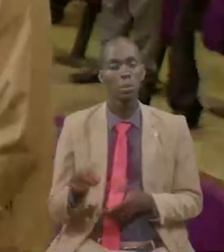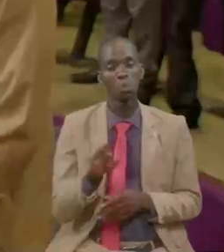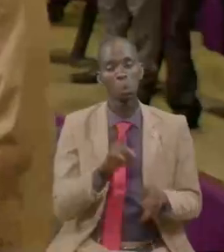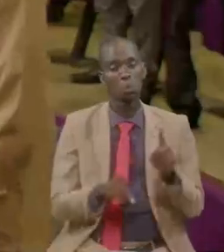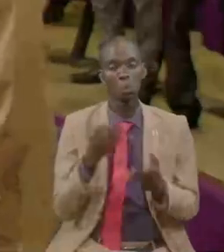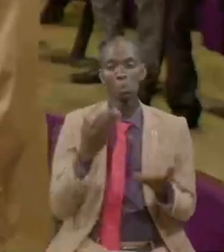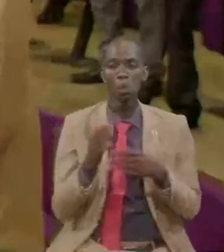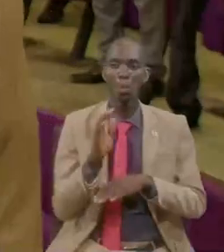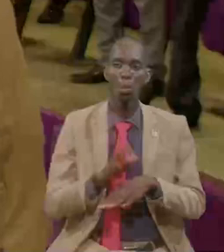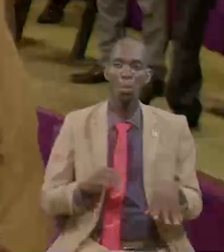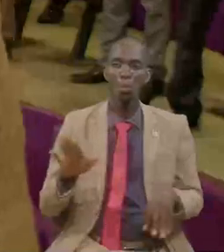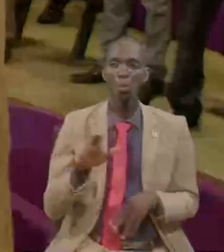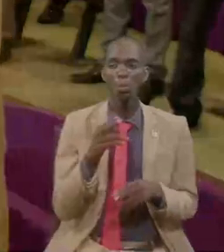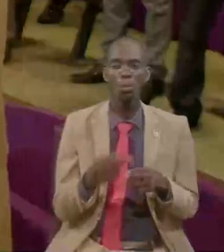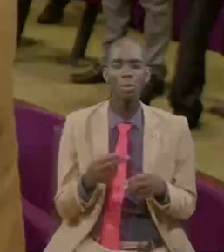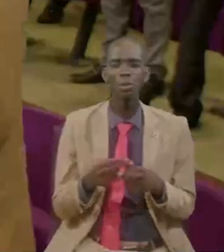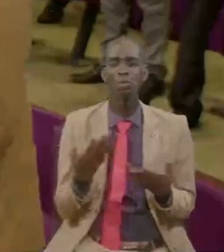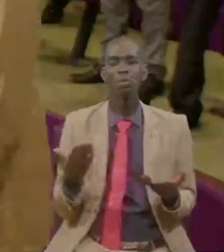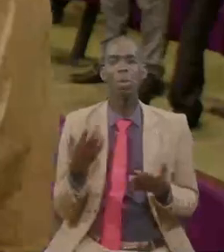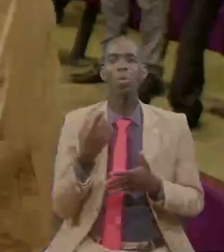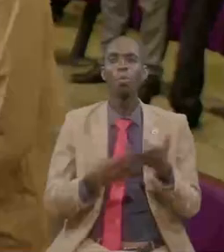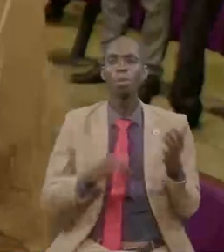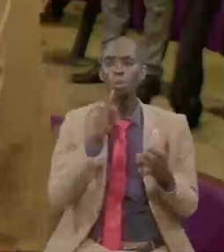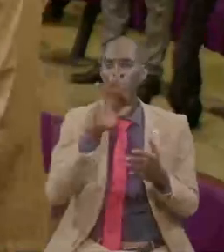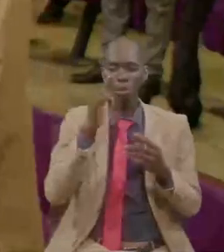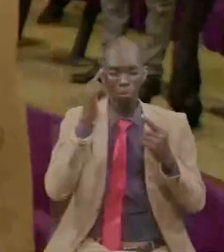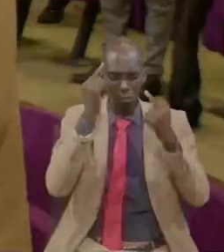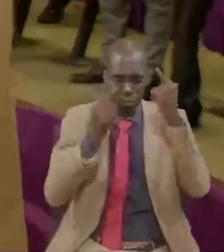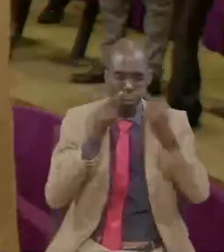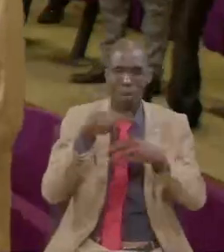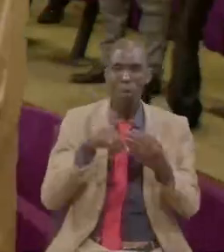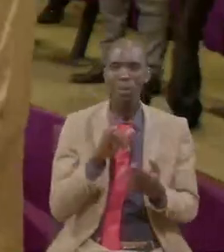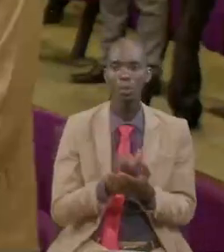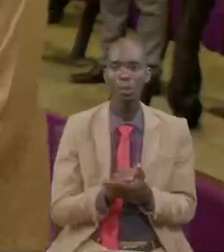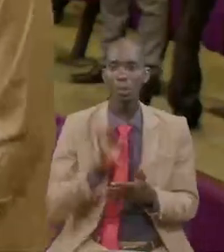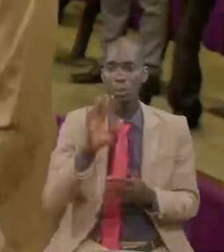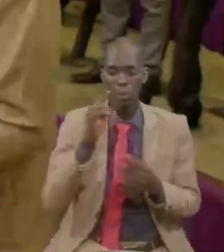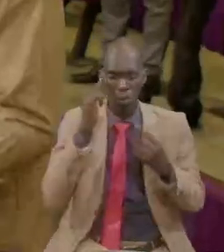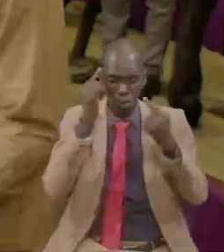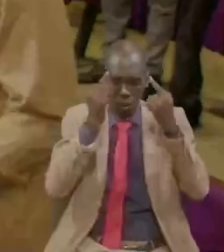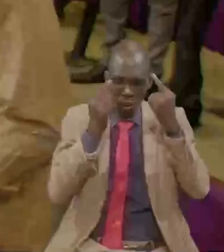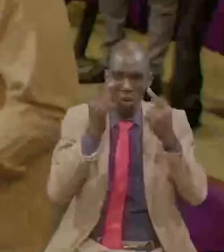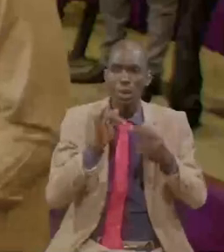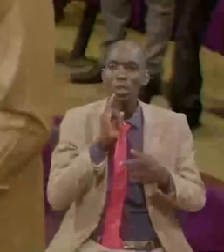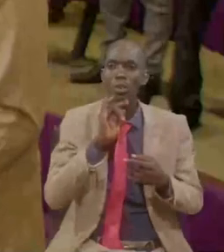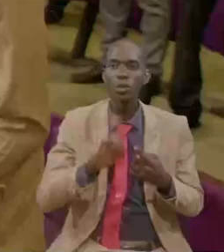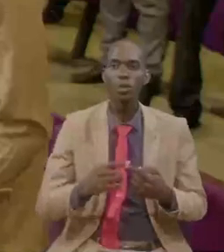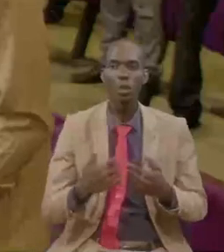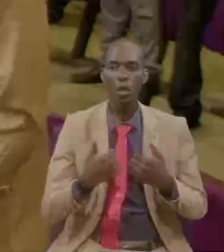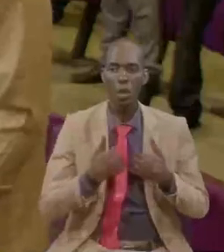On peut vous surnommer. Quel est votre souci? Votre souci, c'est